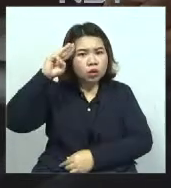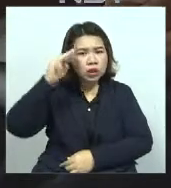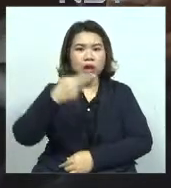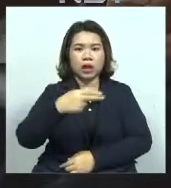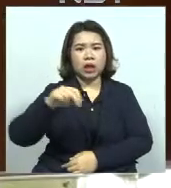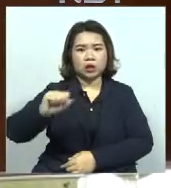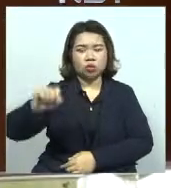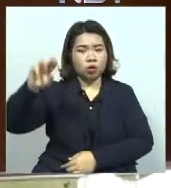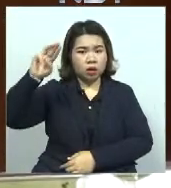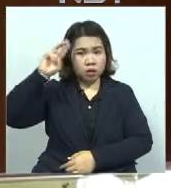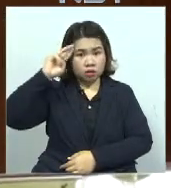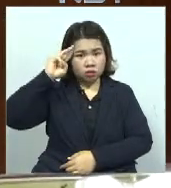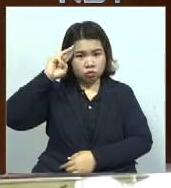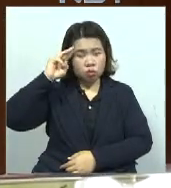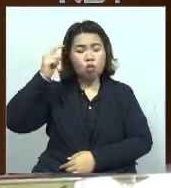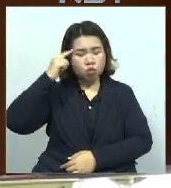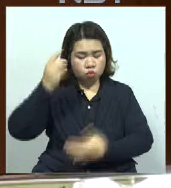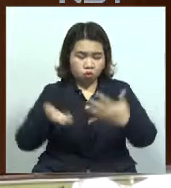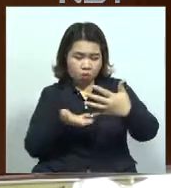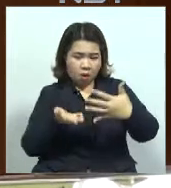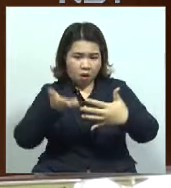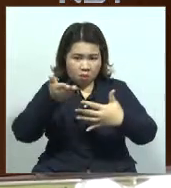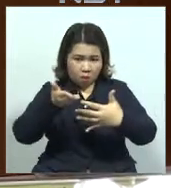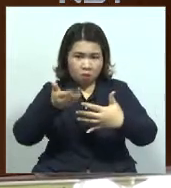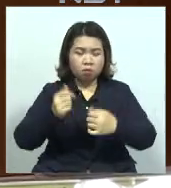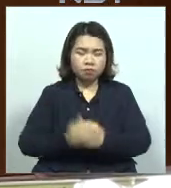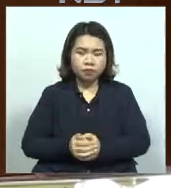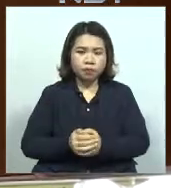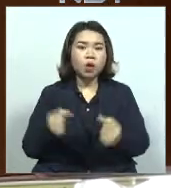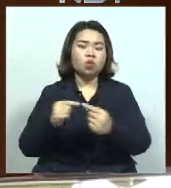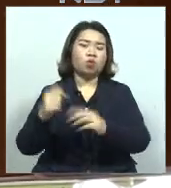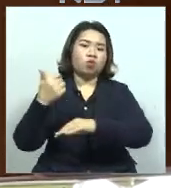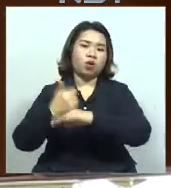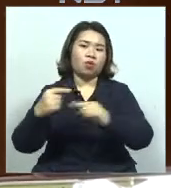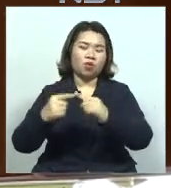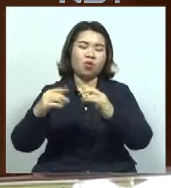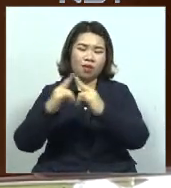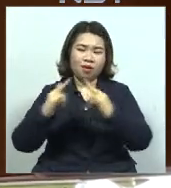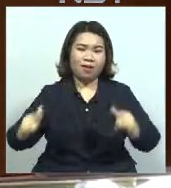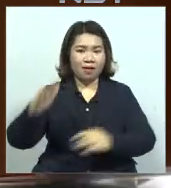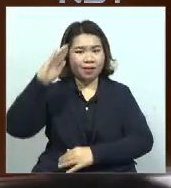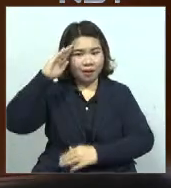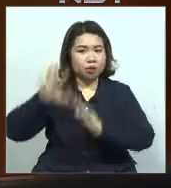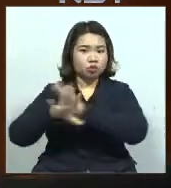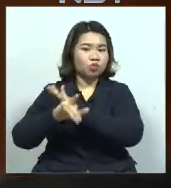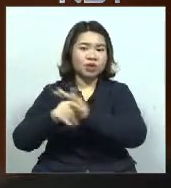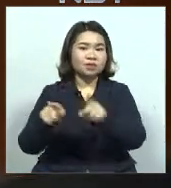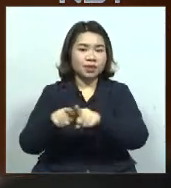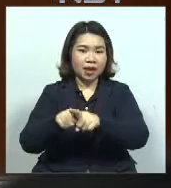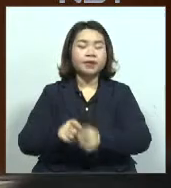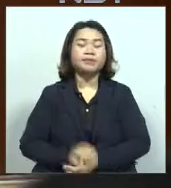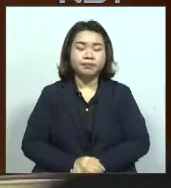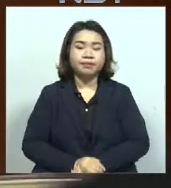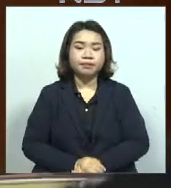เสือระดับผู้นำขั้นรู้ชั้นสูงสำหรับผู้นำณค่ายวชิราวุธจังหวัดชลบุรีอีกด้วยนอกจ